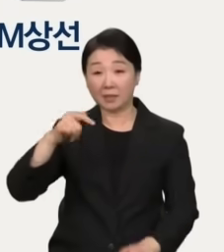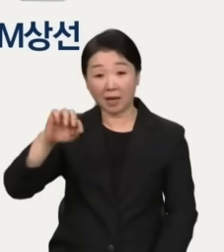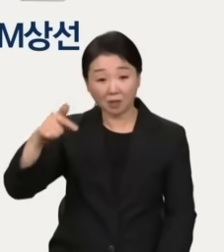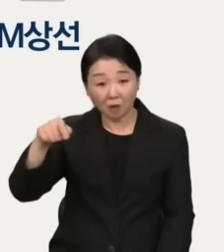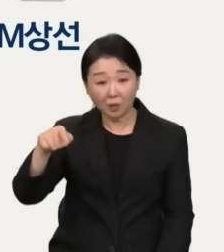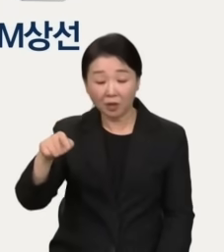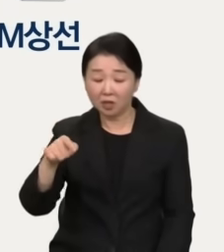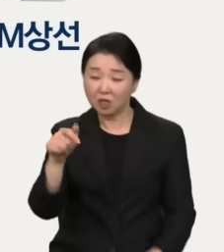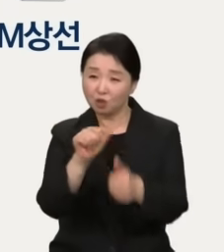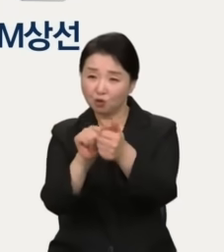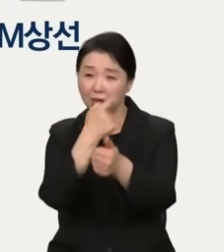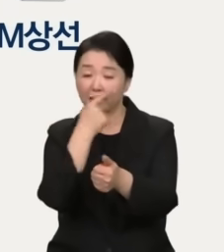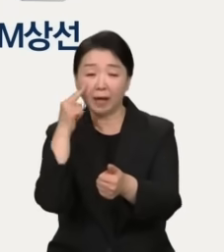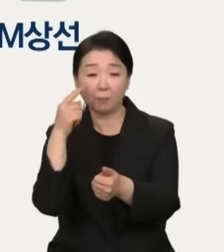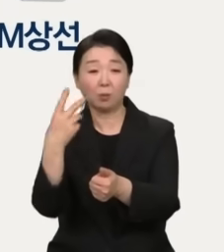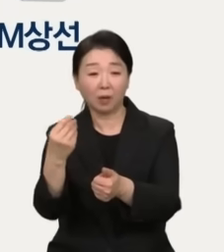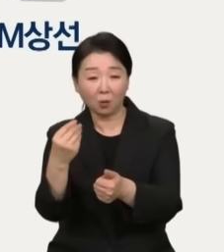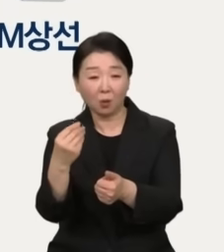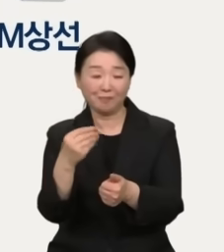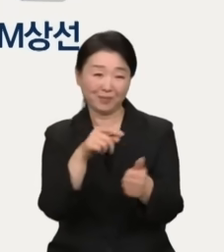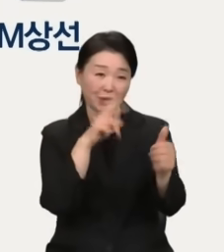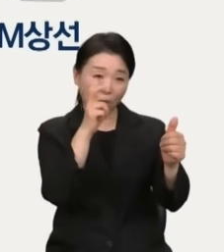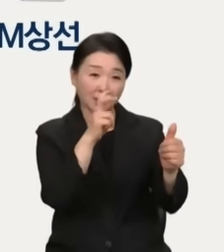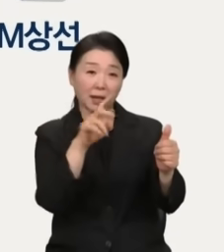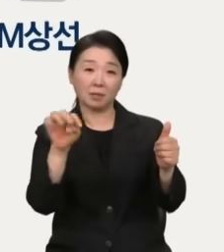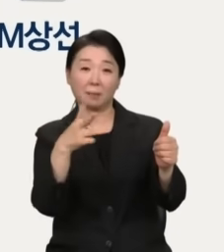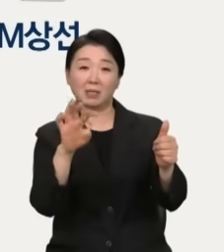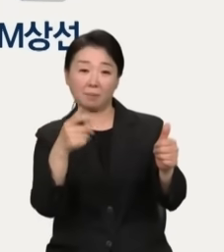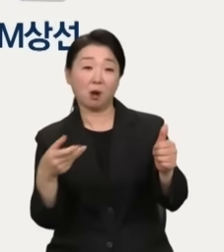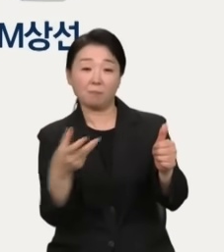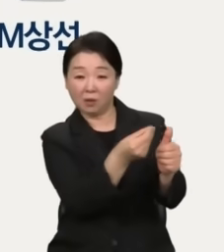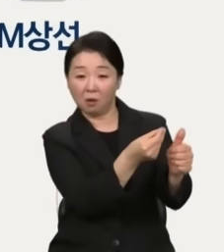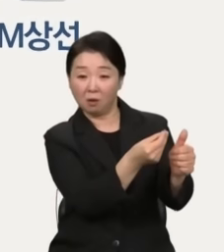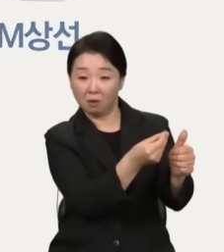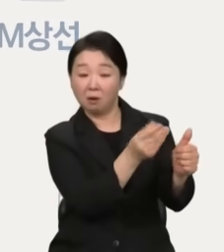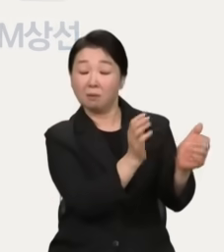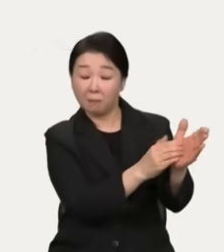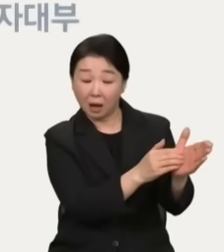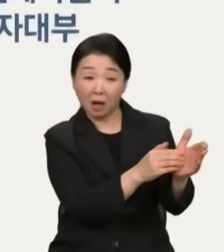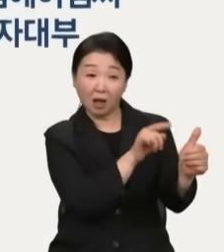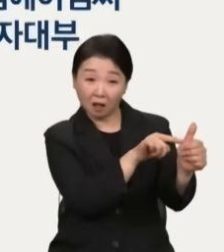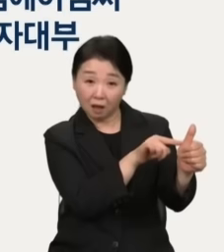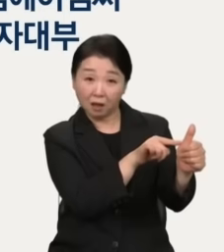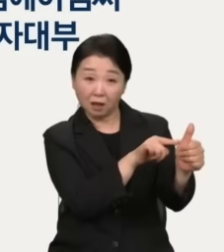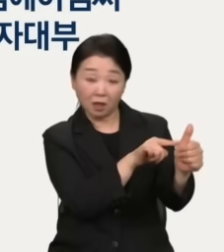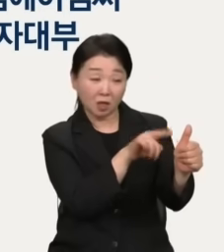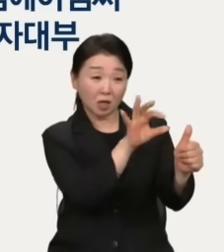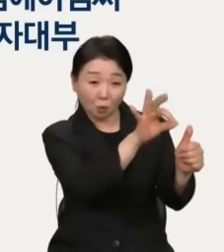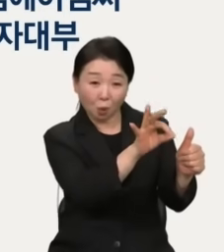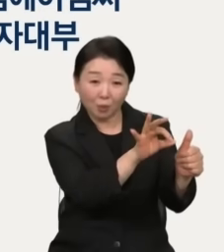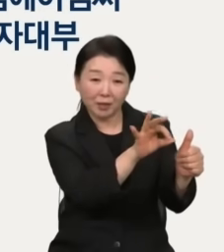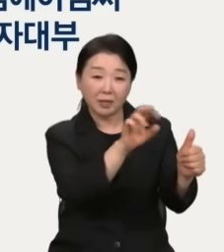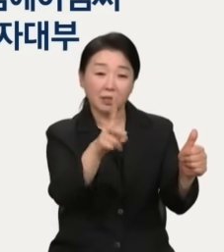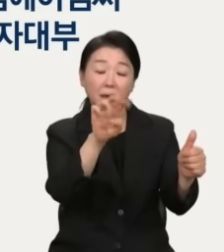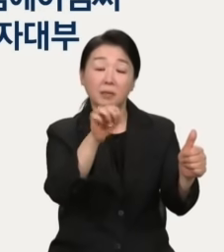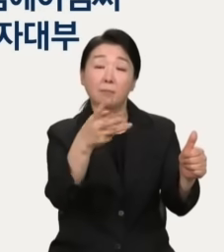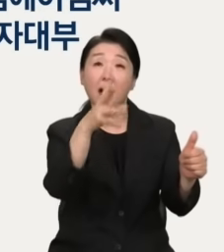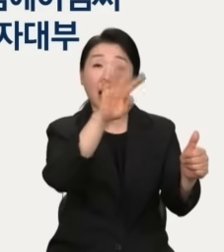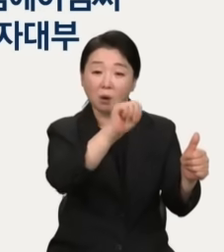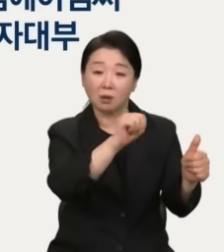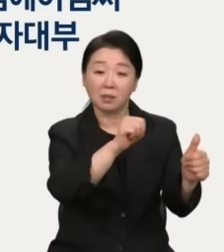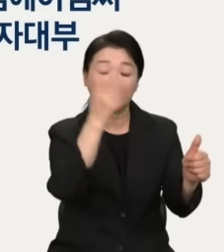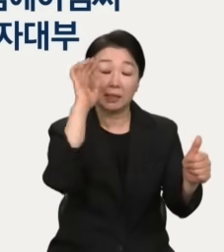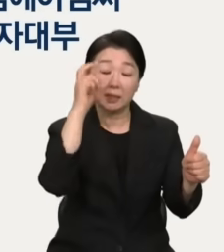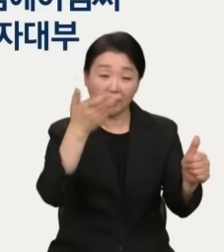주식 등을 담보로 태초 ENC에 288억 원을 빌려줬습니다. 태초 ENC는 이 돈으로 약 228억 원에 또